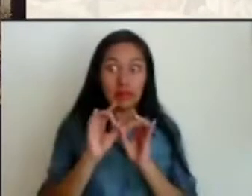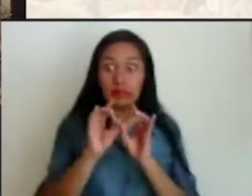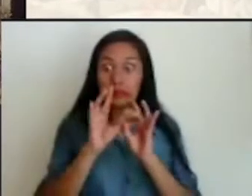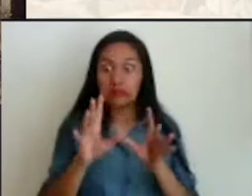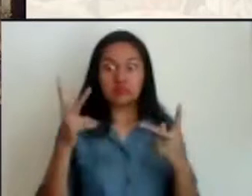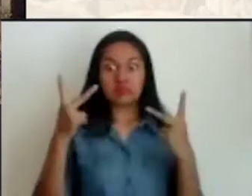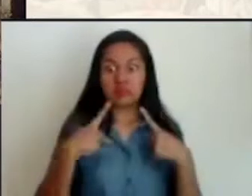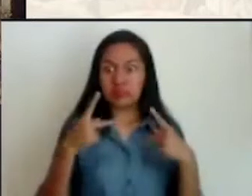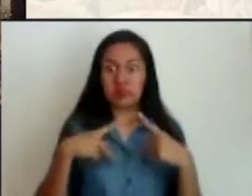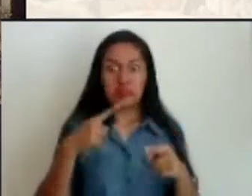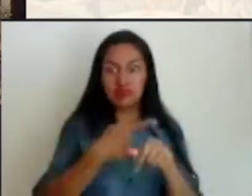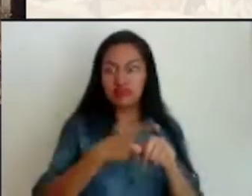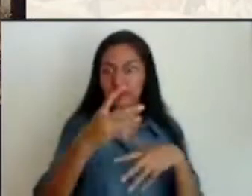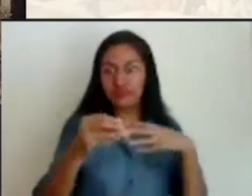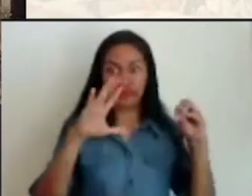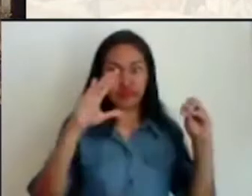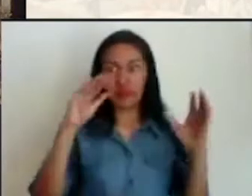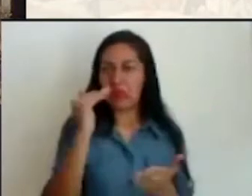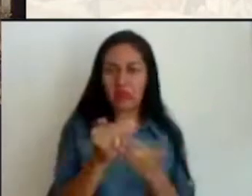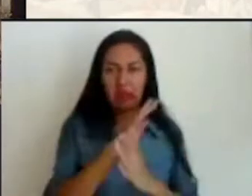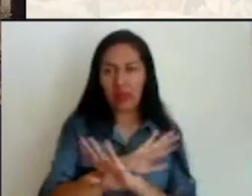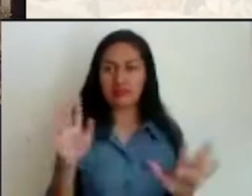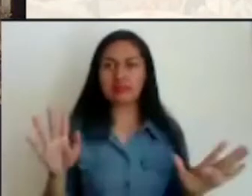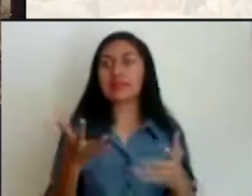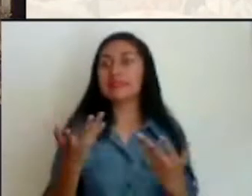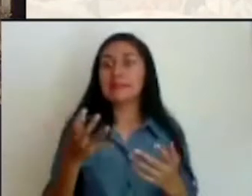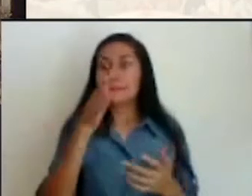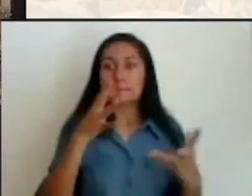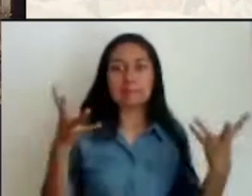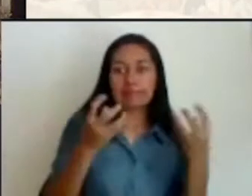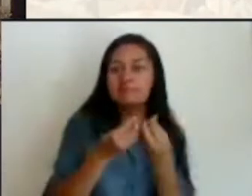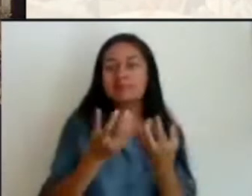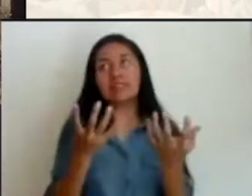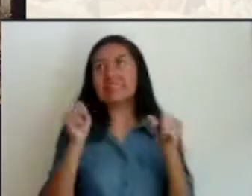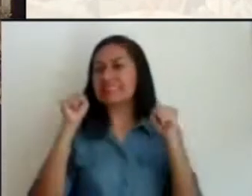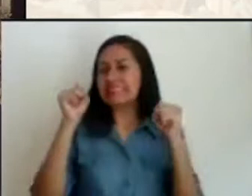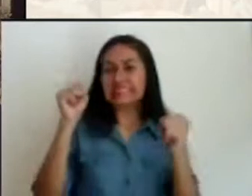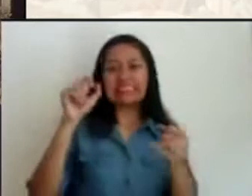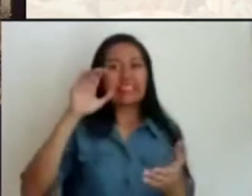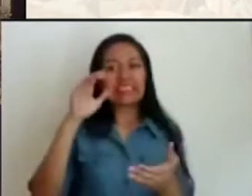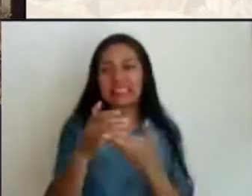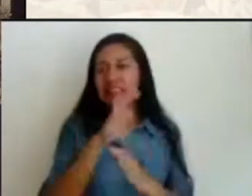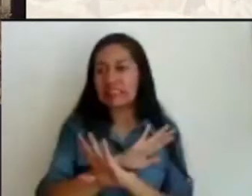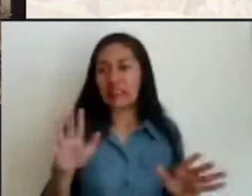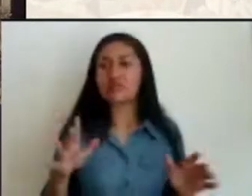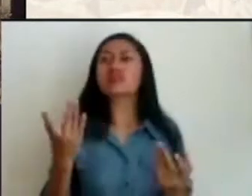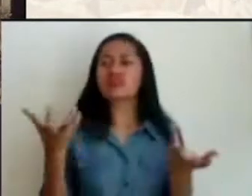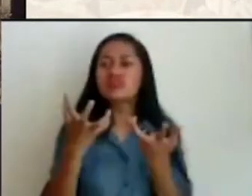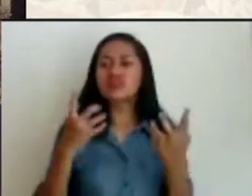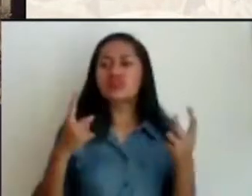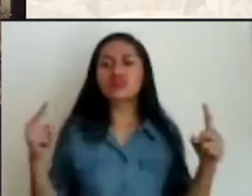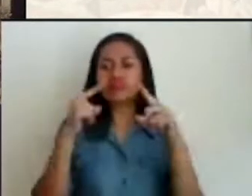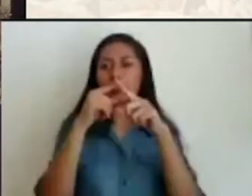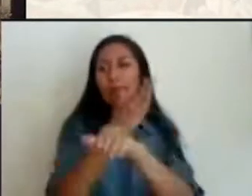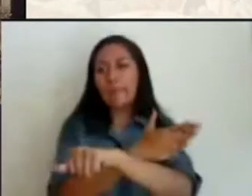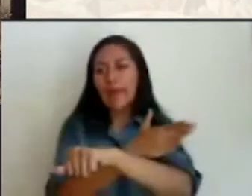estableció una pequeña iglesia de madera, una capilla de madera de momento, la construcción de la iglesia que se encargó